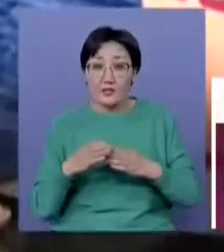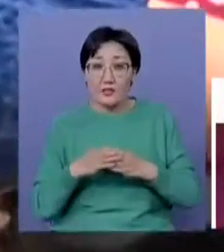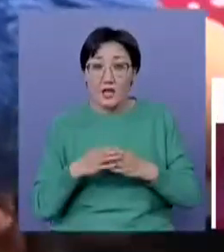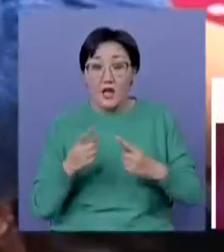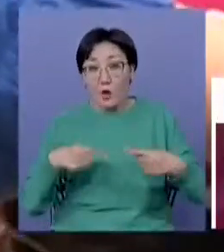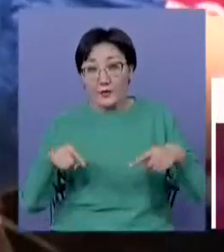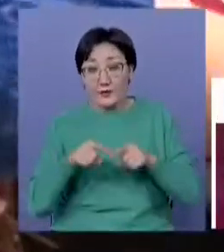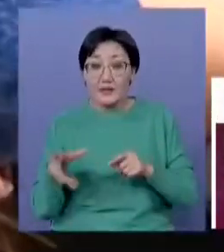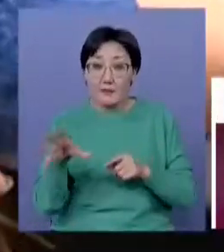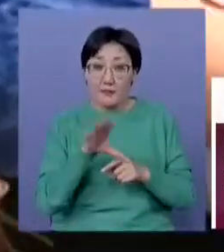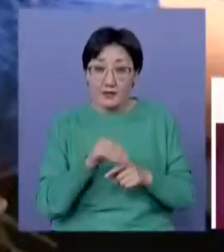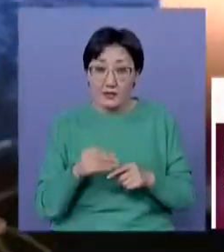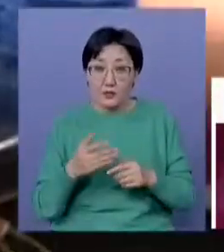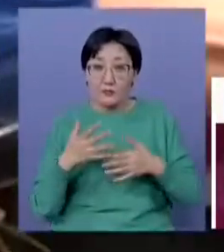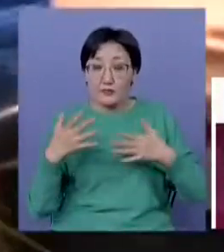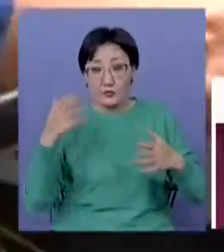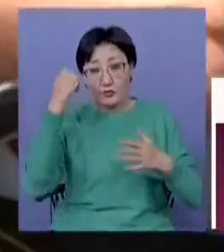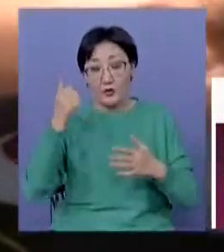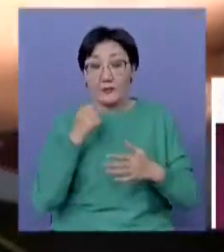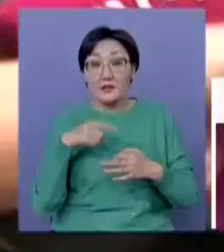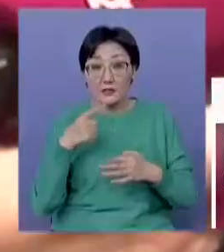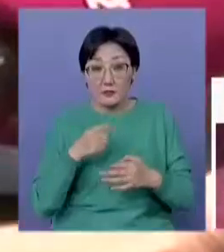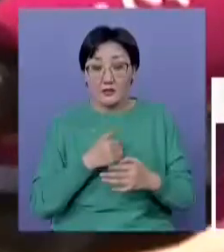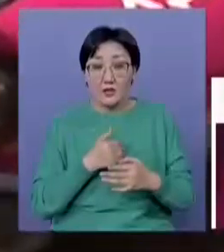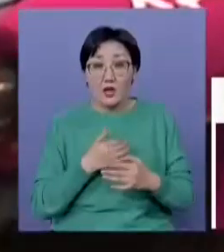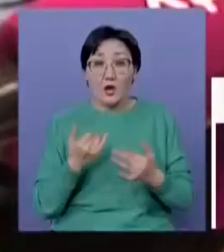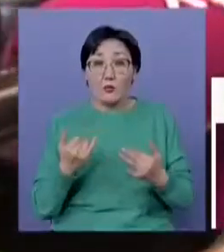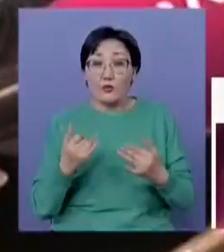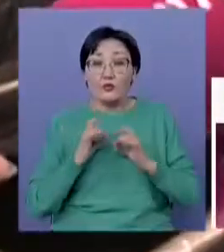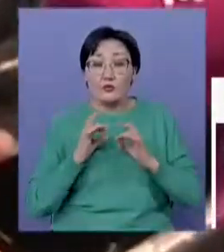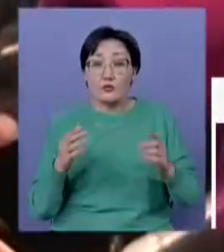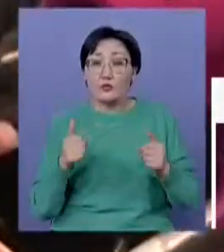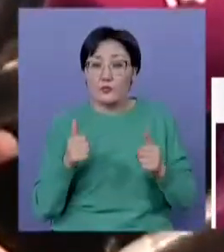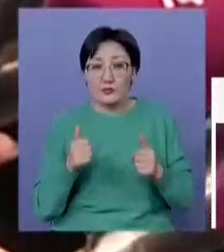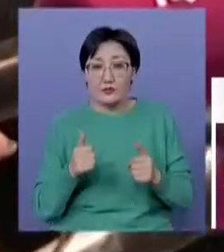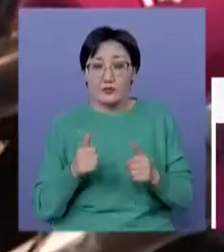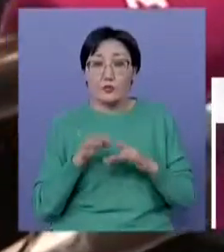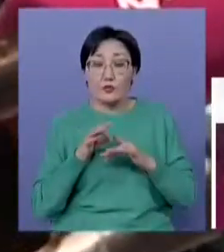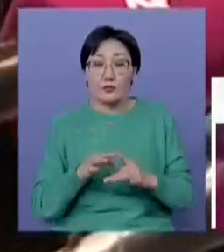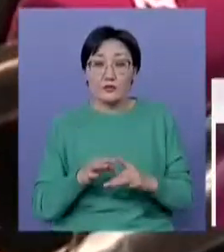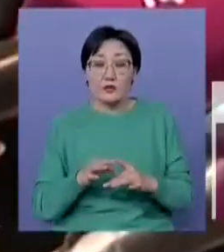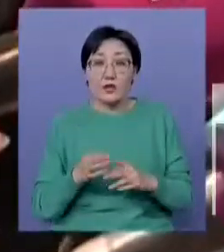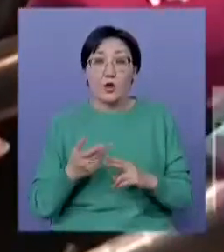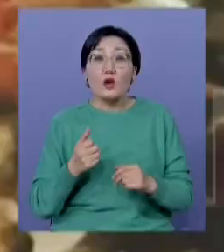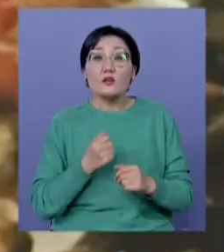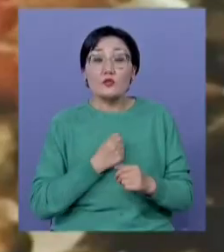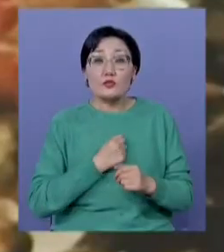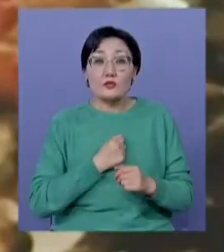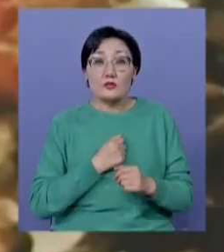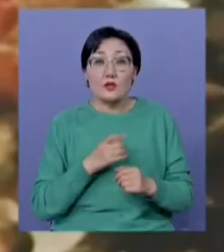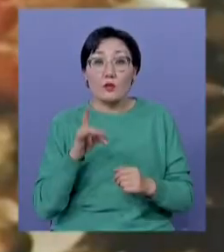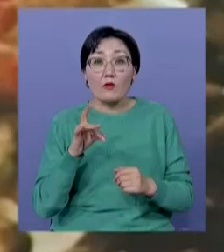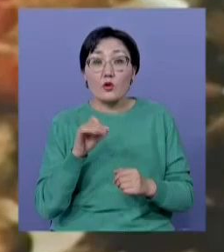мекемелердің барлығына мың да бір рахметімді айтамын. Бүгінгі кешім сондай әдемі болды. Енді өкінішке орай